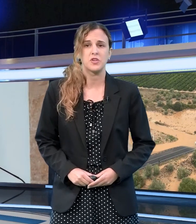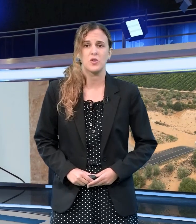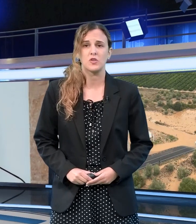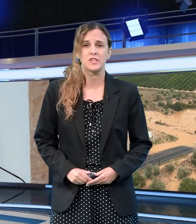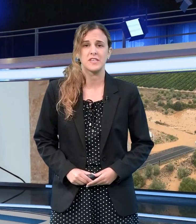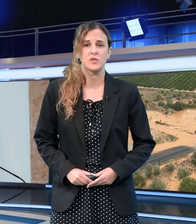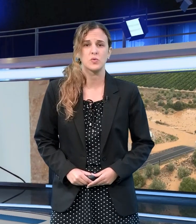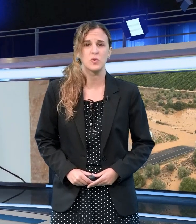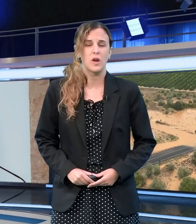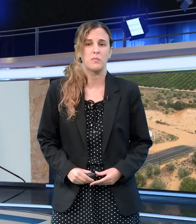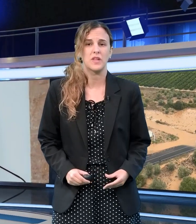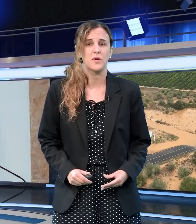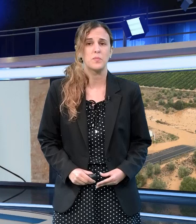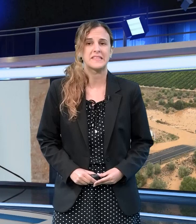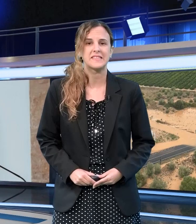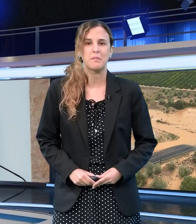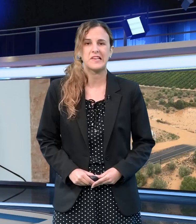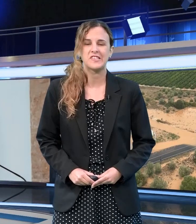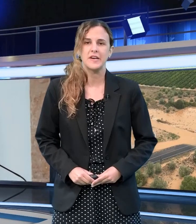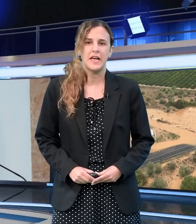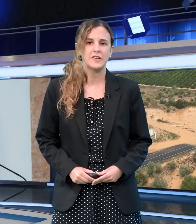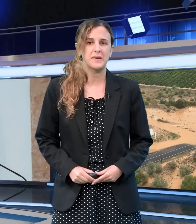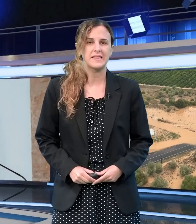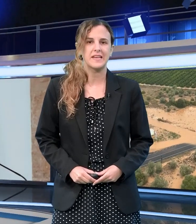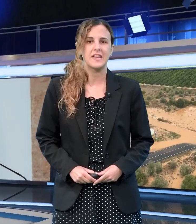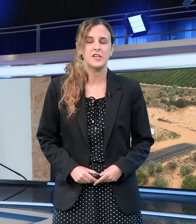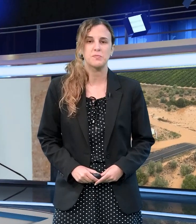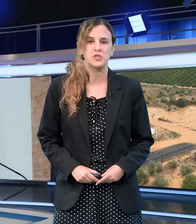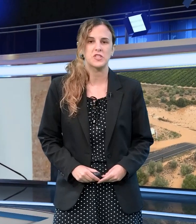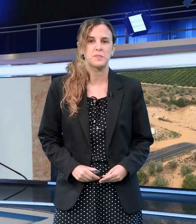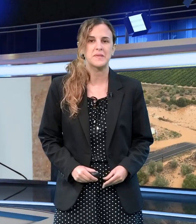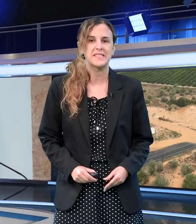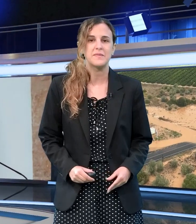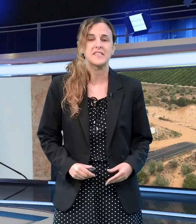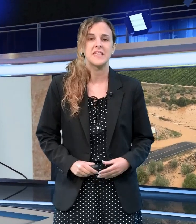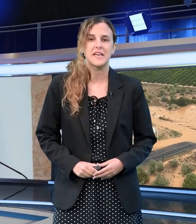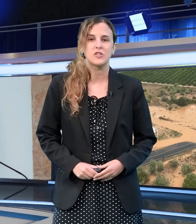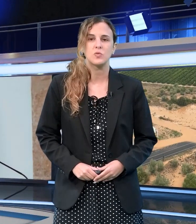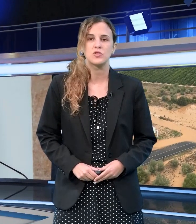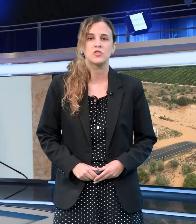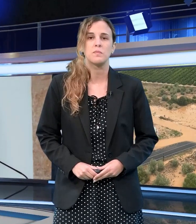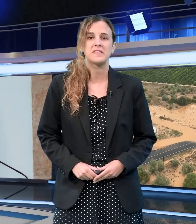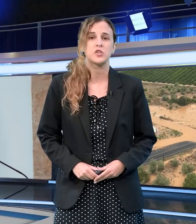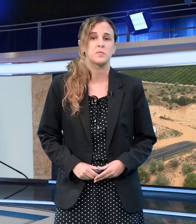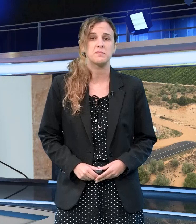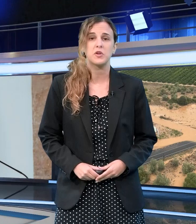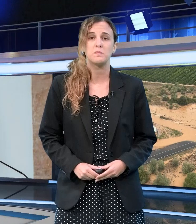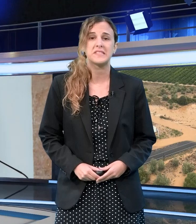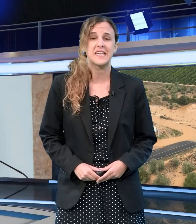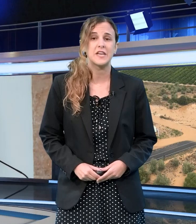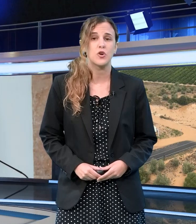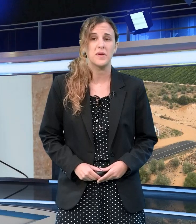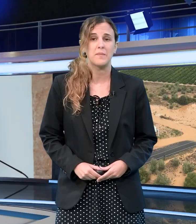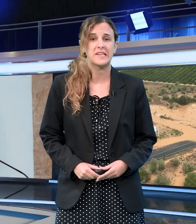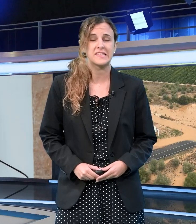premsa posterior al Consell Executiu, la portaveu Patrícia Plàja ha explicat que calen respostes preventives i que les solucions no passen només per